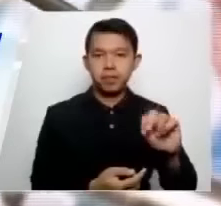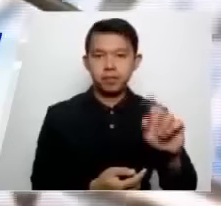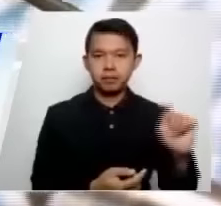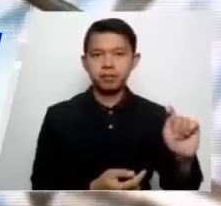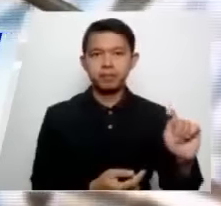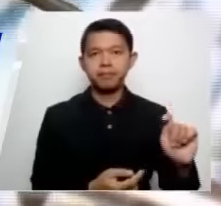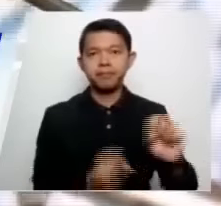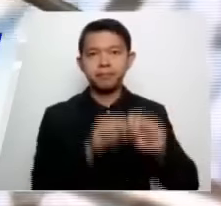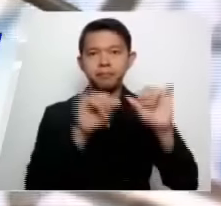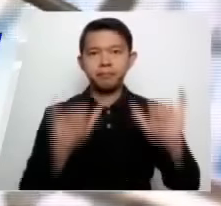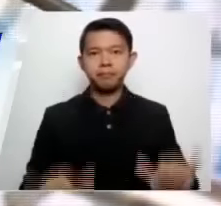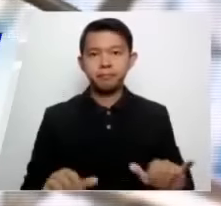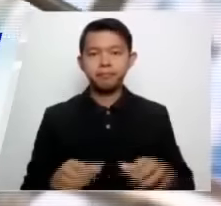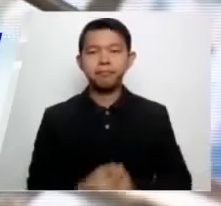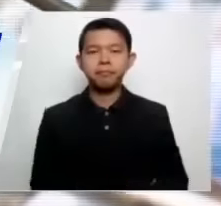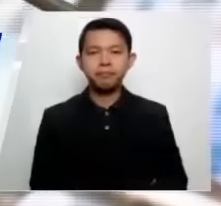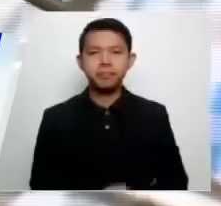ang ambisyon niyan,